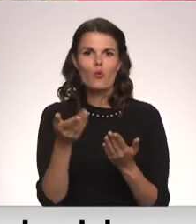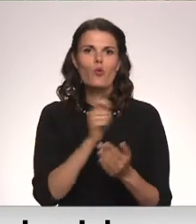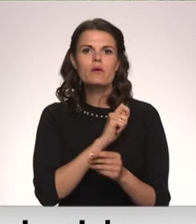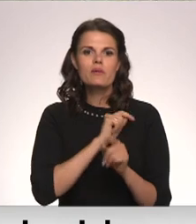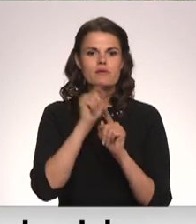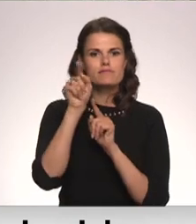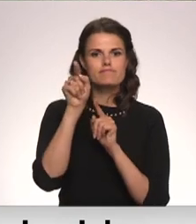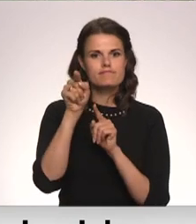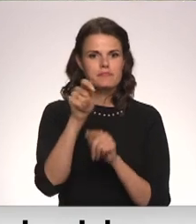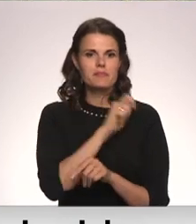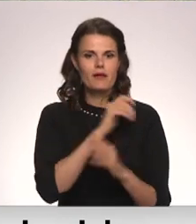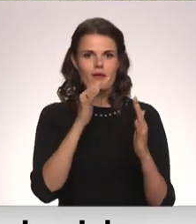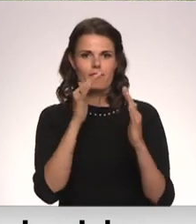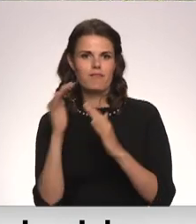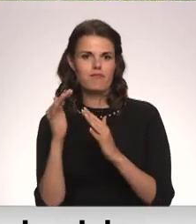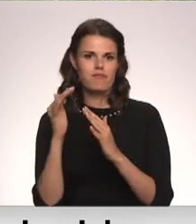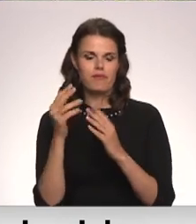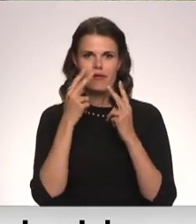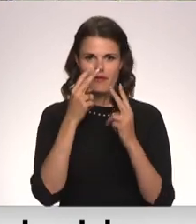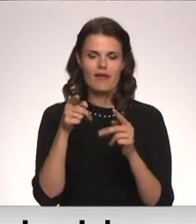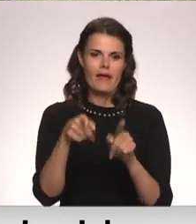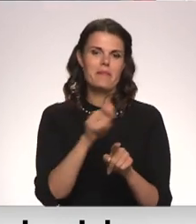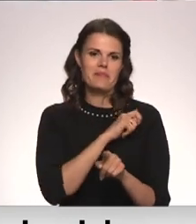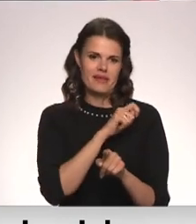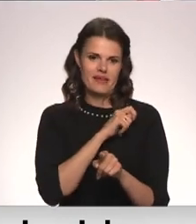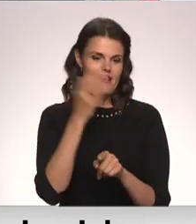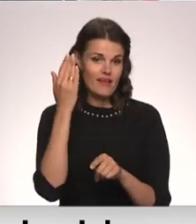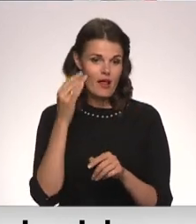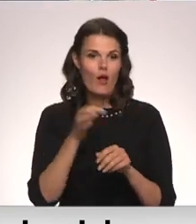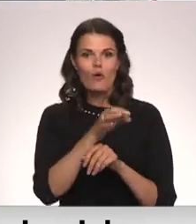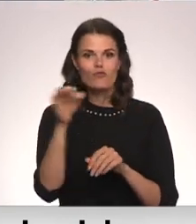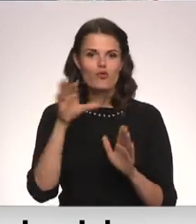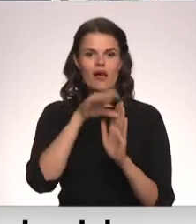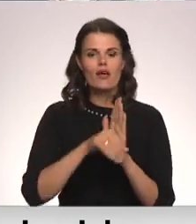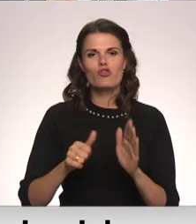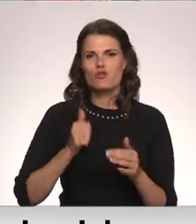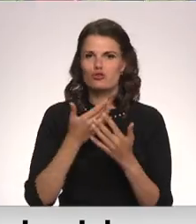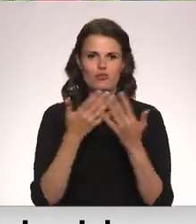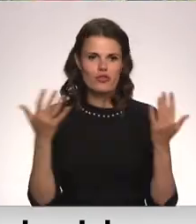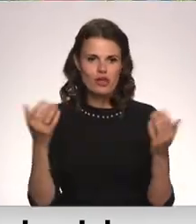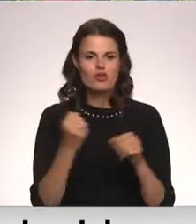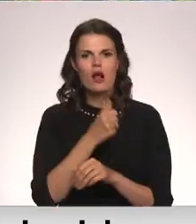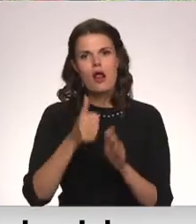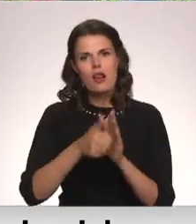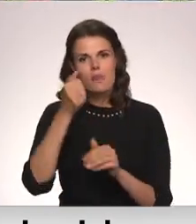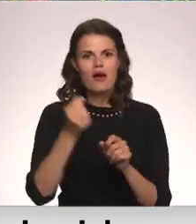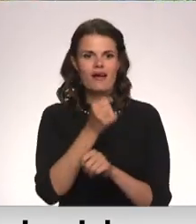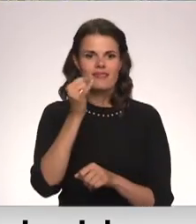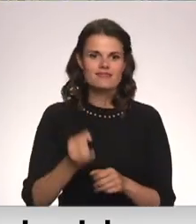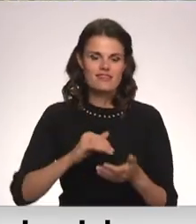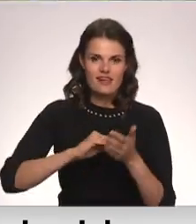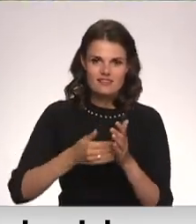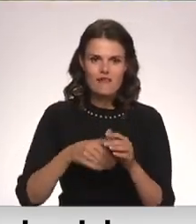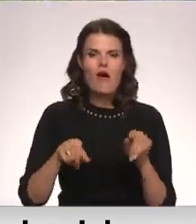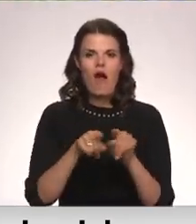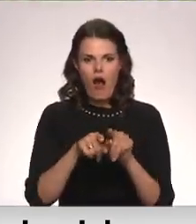tā galā. Jā, tā, kas vairs nāk rādīt pirtiņā. Tūrē iekļautie īpašumi dažādi, gan labākā, gan sliktākā stāvoklī,